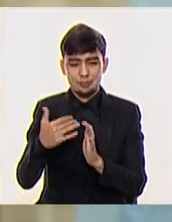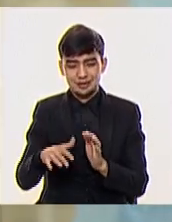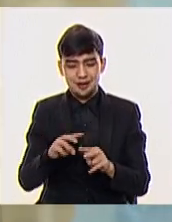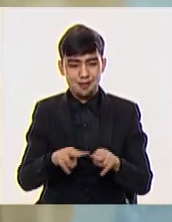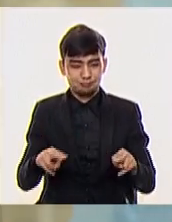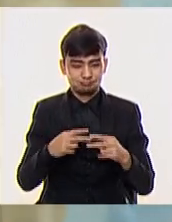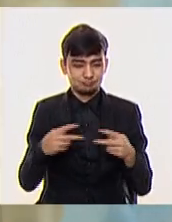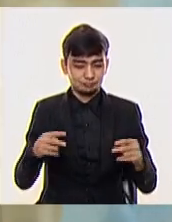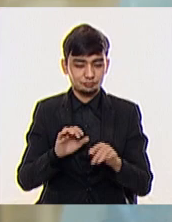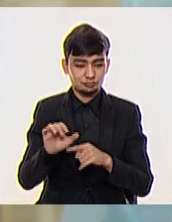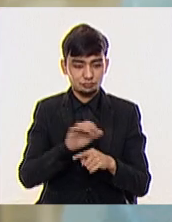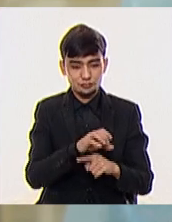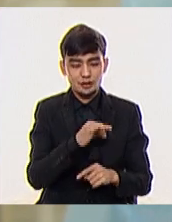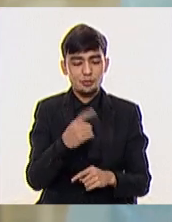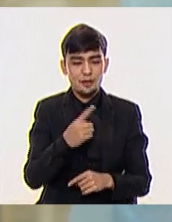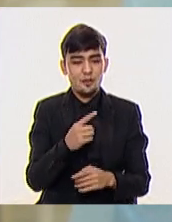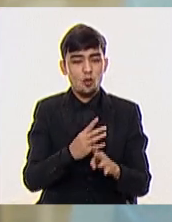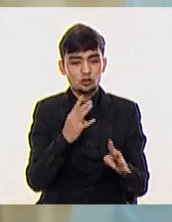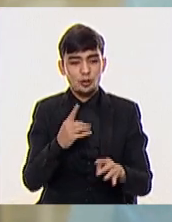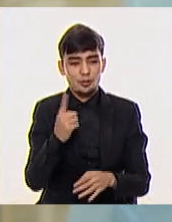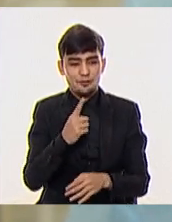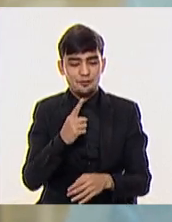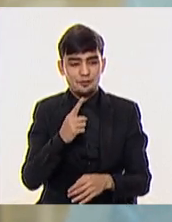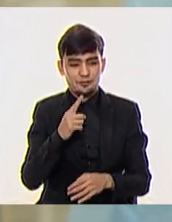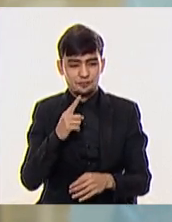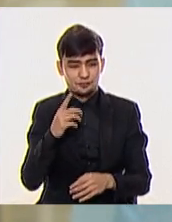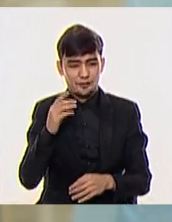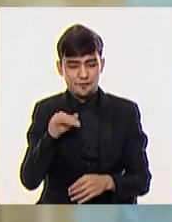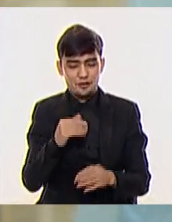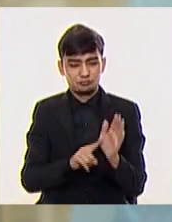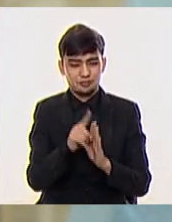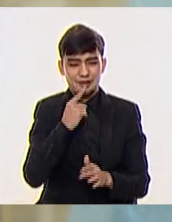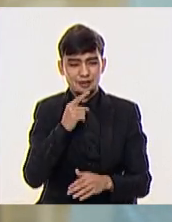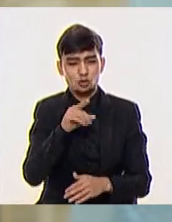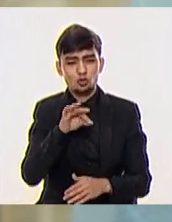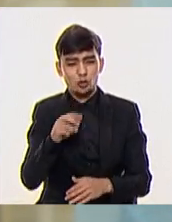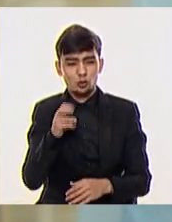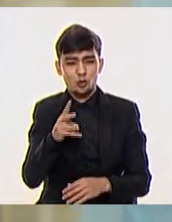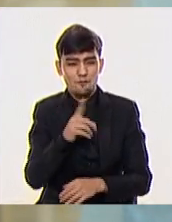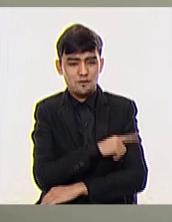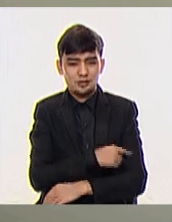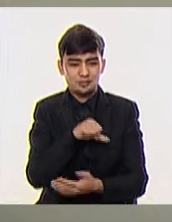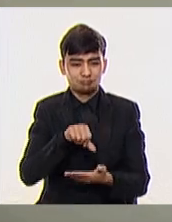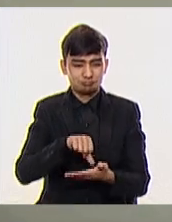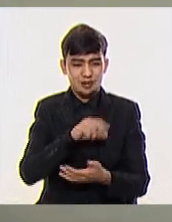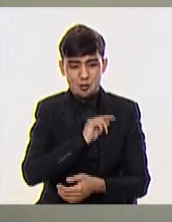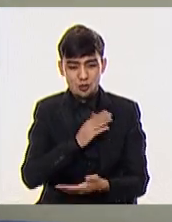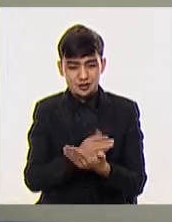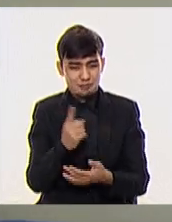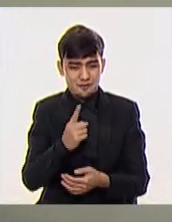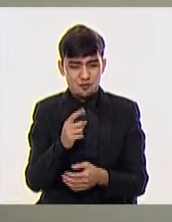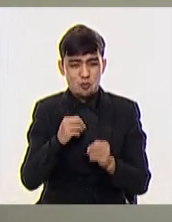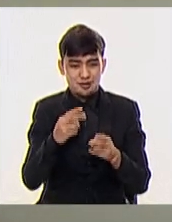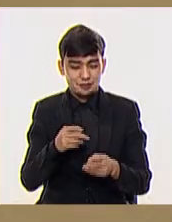бөлді. Семейде екпе алдымен 1-5 ақпан күндері қызыл аймақта жұмыс істеп жүрген дәрігерлерге салынады. Бірінші болып